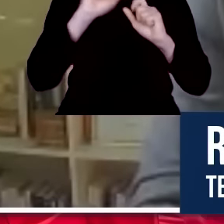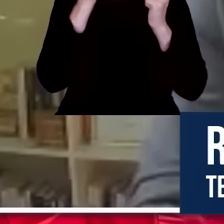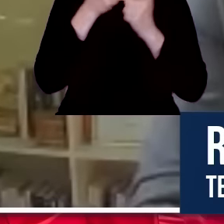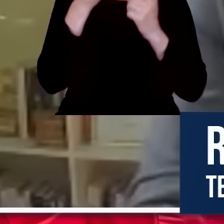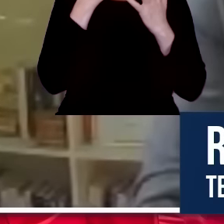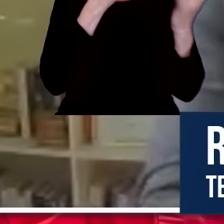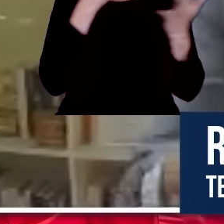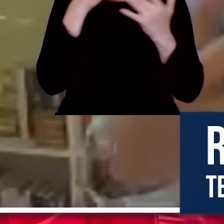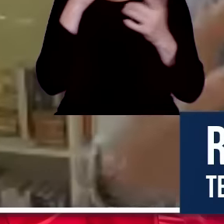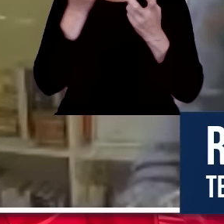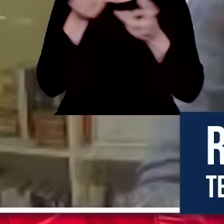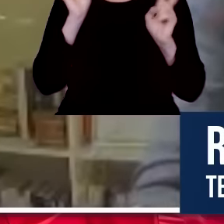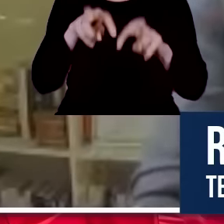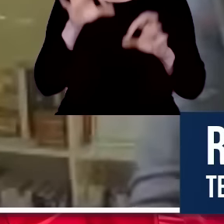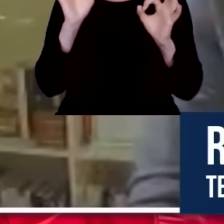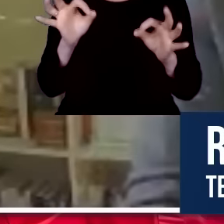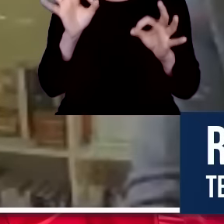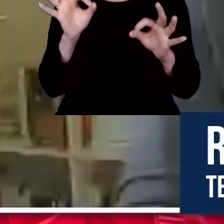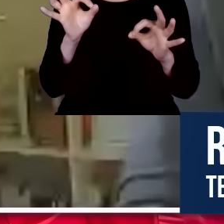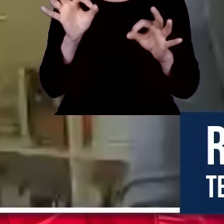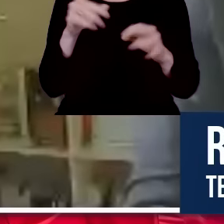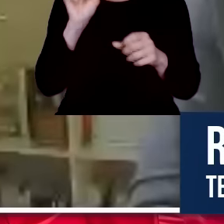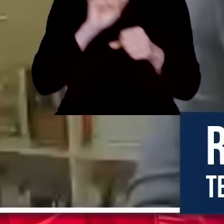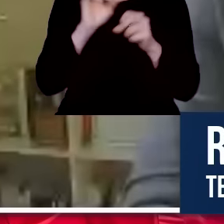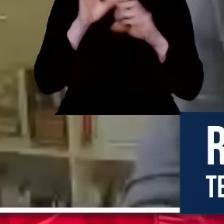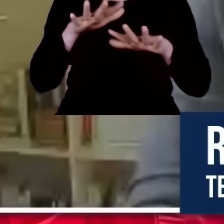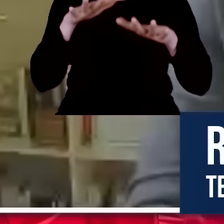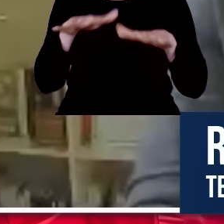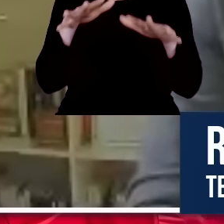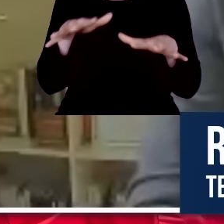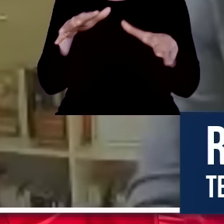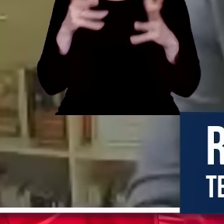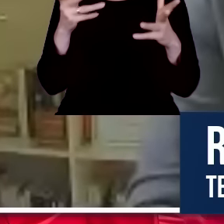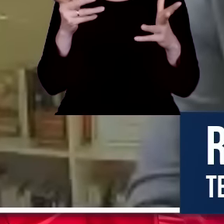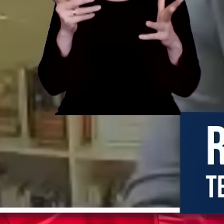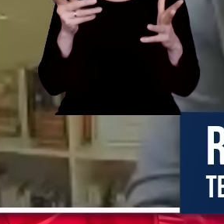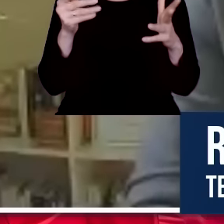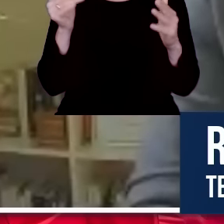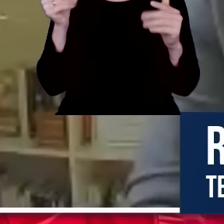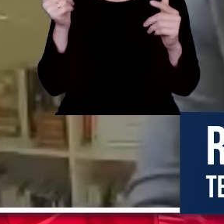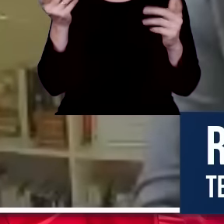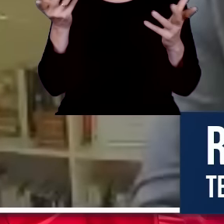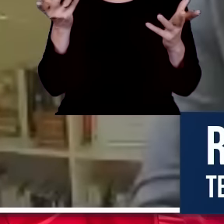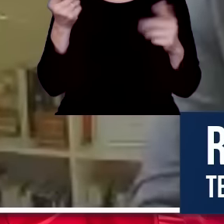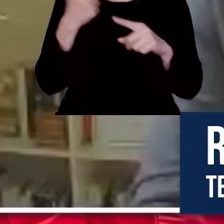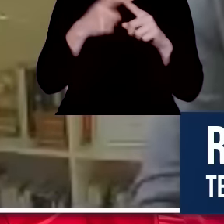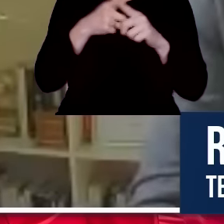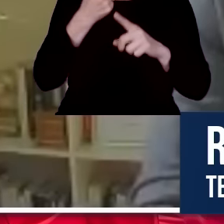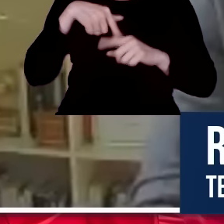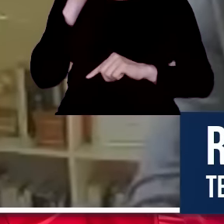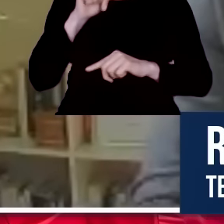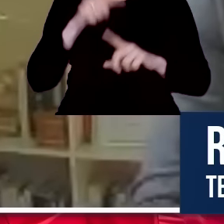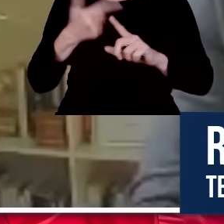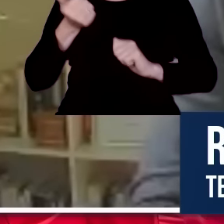pojawiają się właśnie teraz jest ich tak dużo no ona może i powinna budzić pewien niepokój Nie